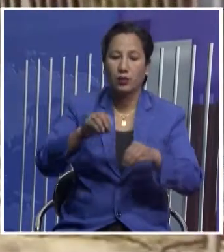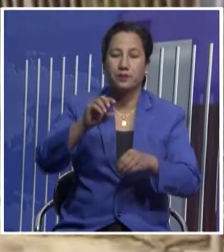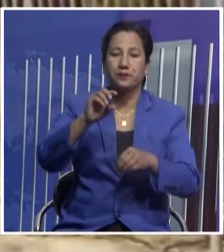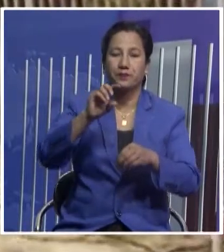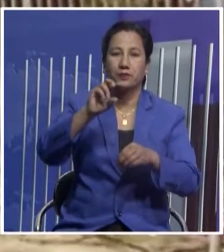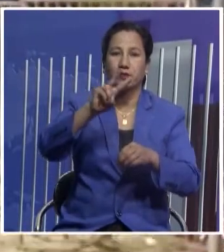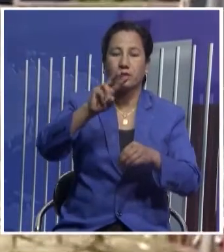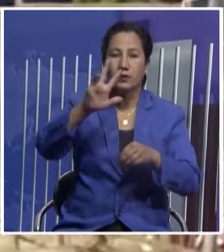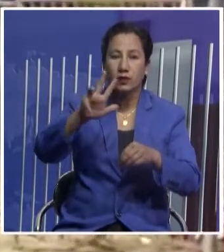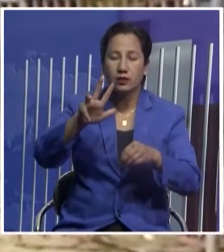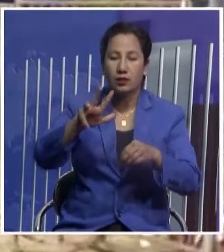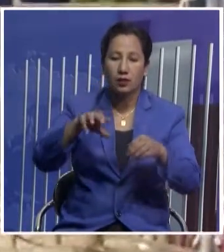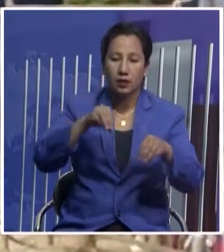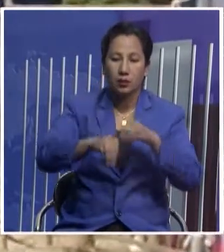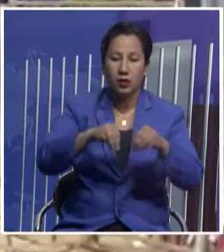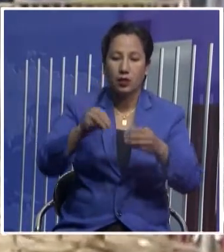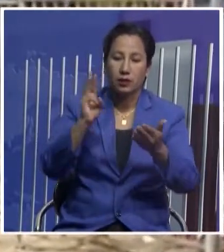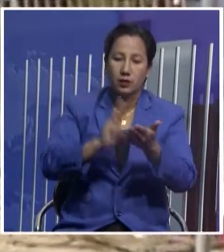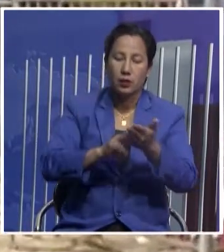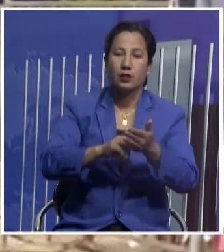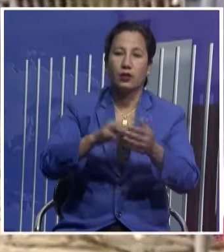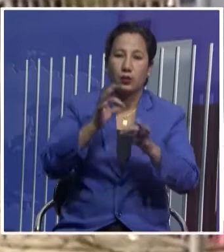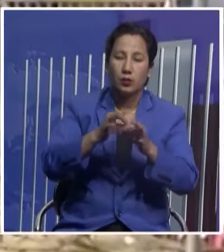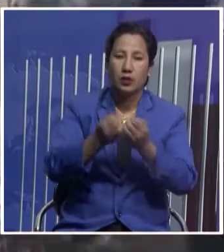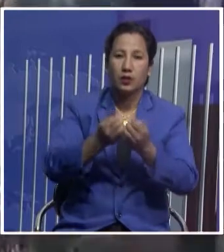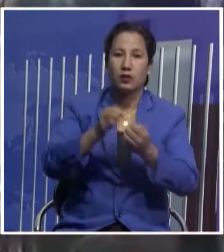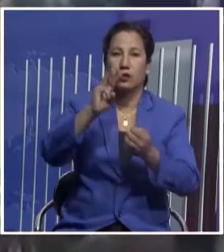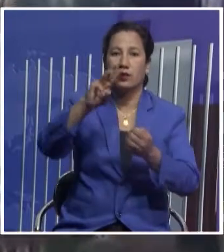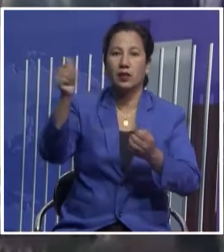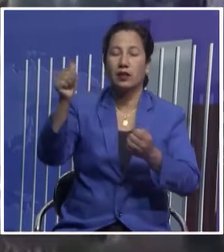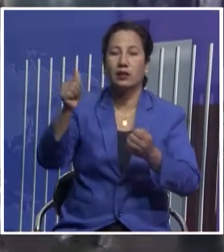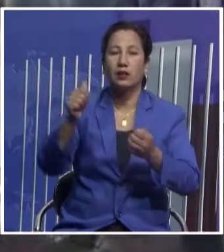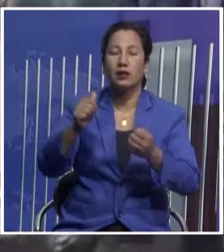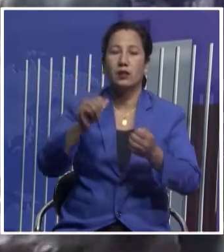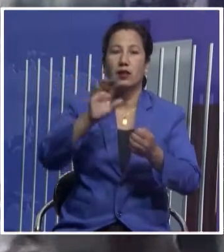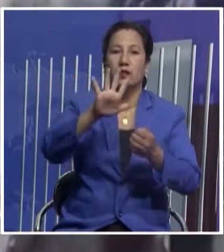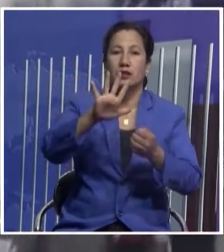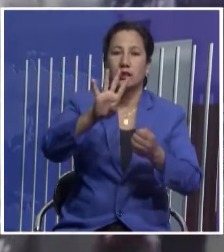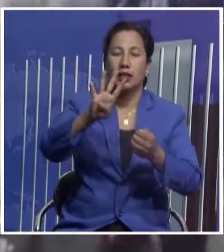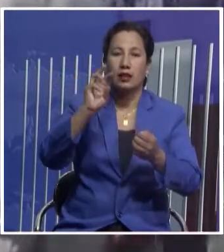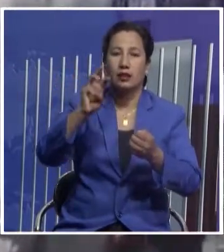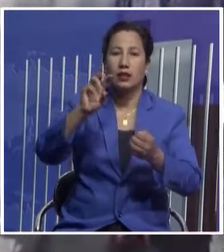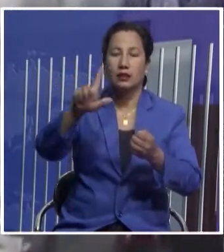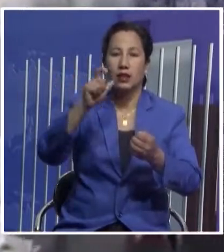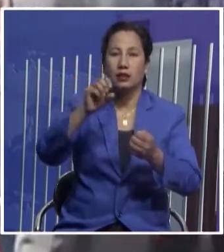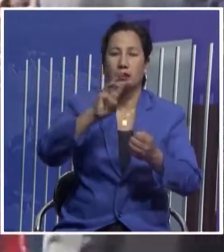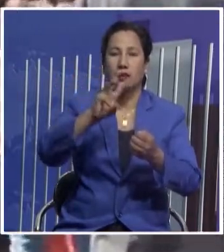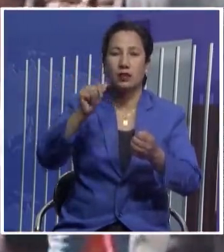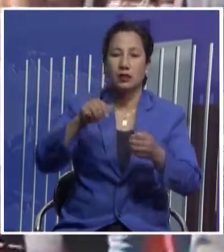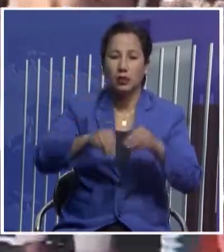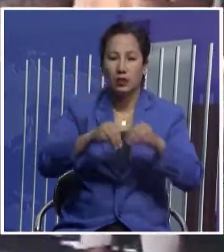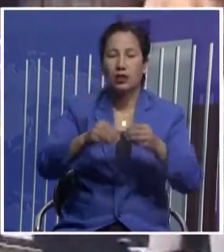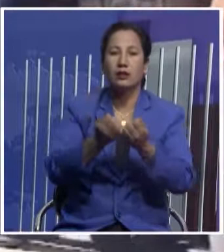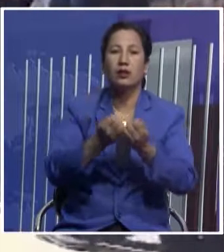प्रकारका मतपत्रको व्यवस्था गरिएको छ महाधिवेशनमा 4743 जना प्रतिनिधिले मतदान